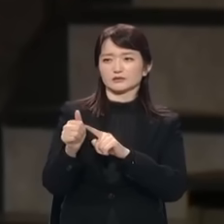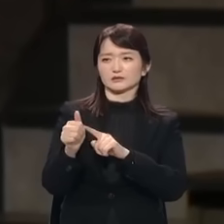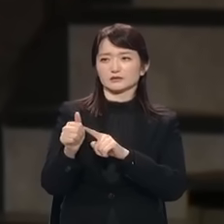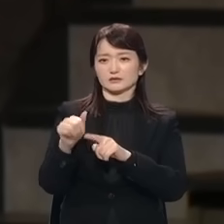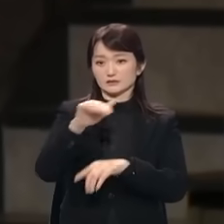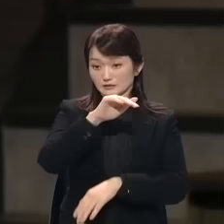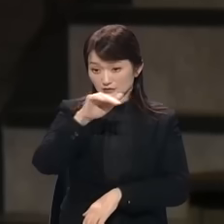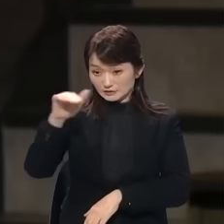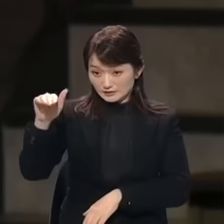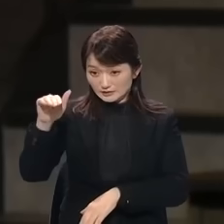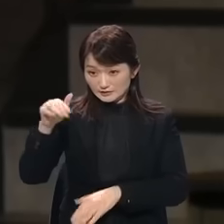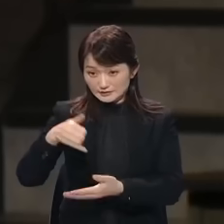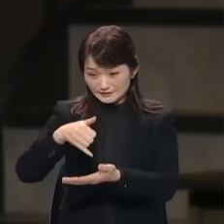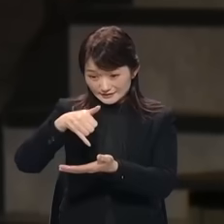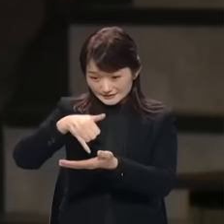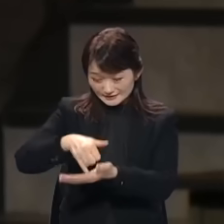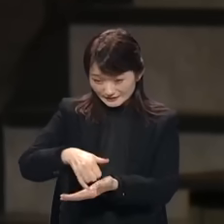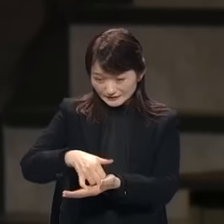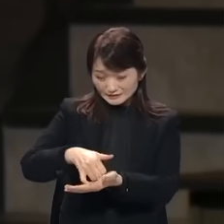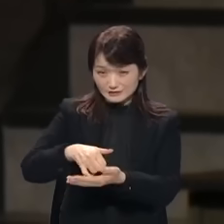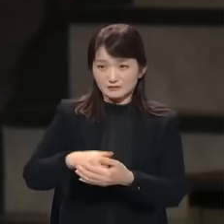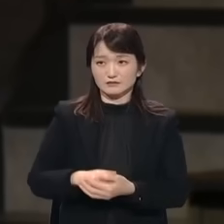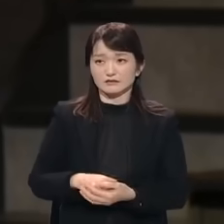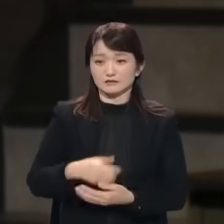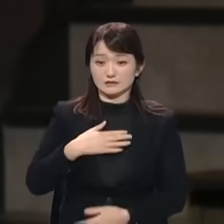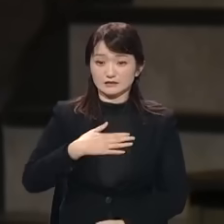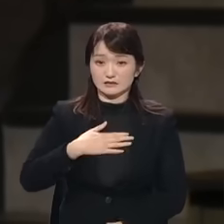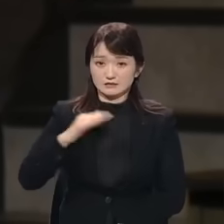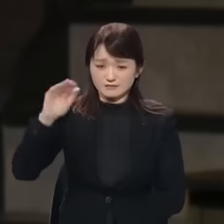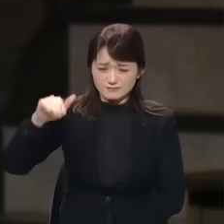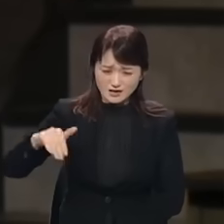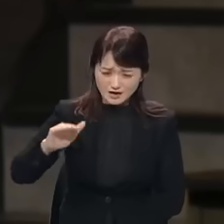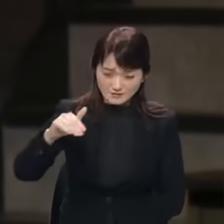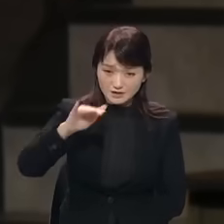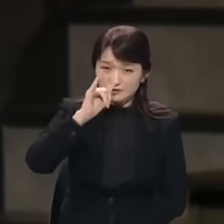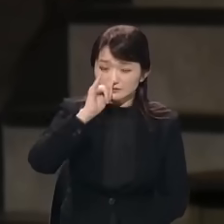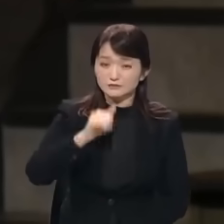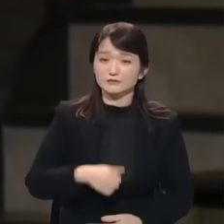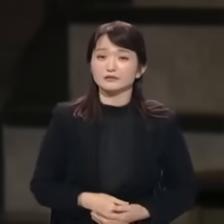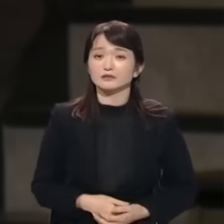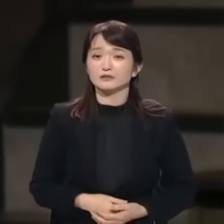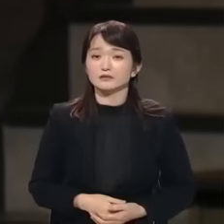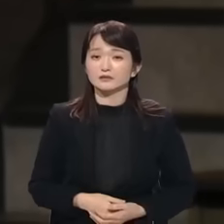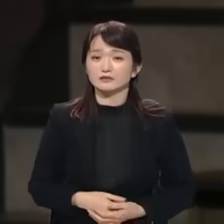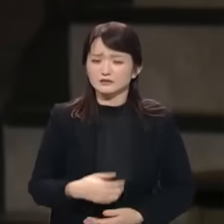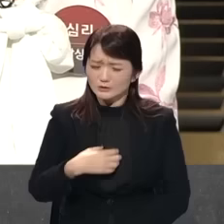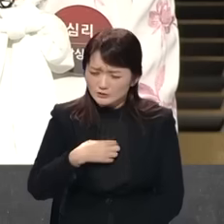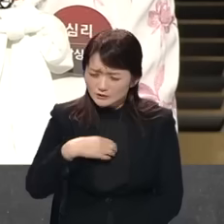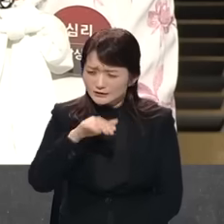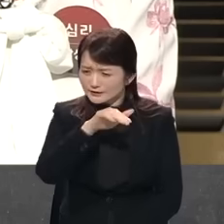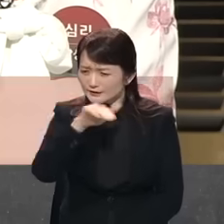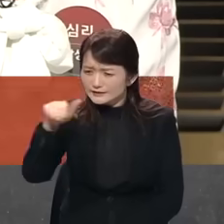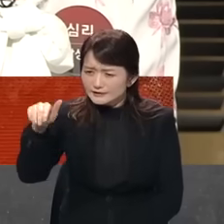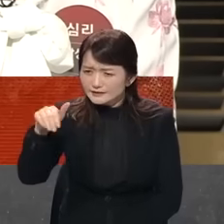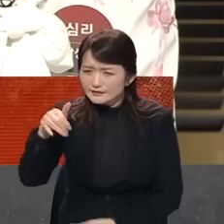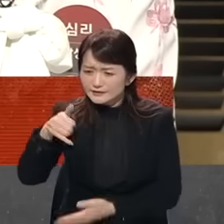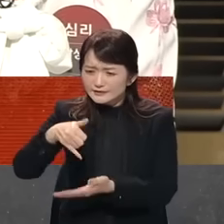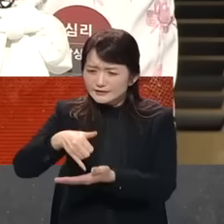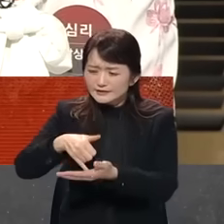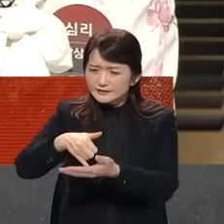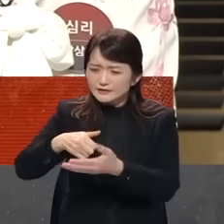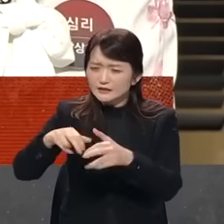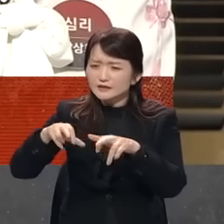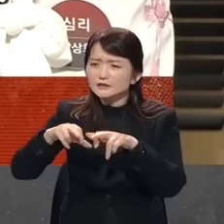경계선적 인격 장애라고 해서 정서가 너무너무 불안한 그런 모습을 보이는데 이런 경계선적 인격장애가 가장 잘 드러나는